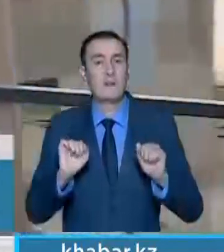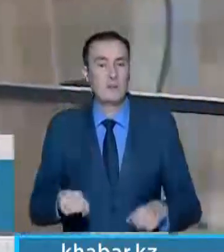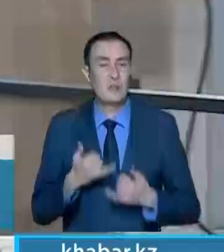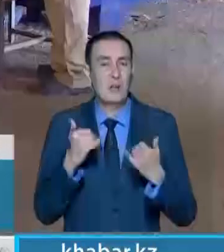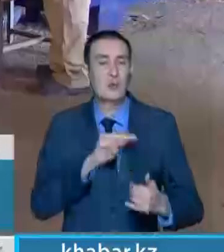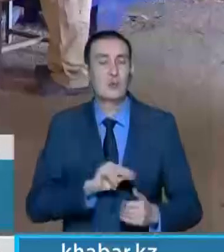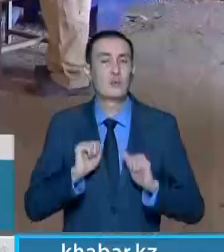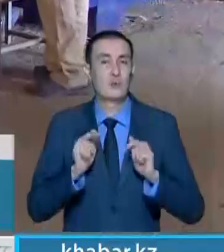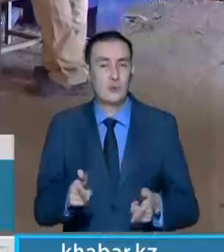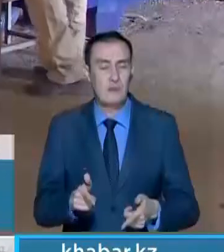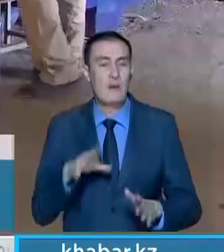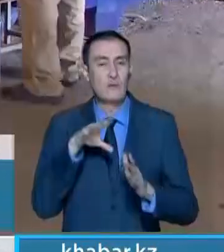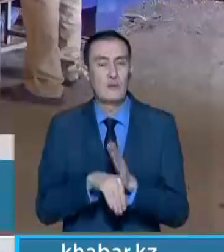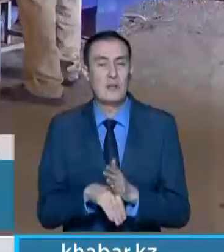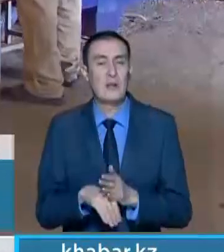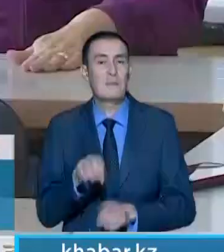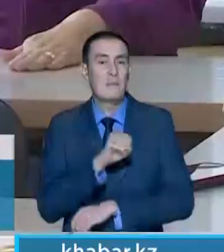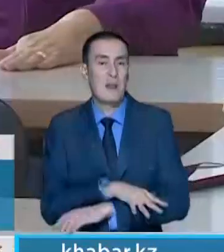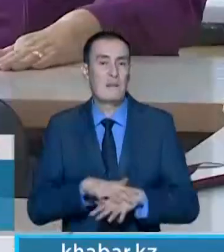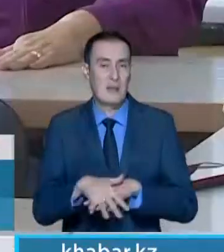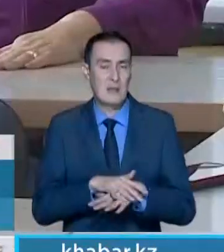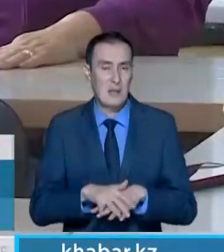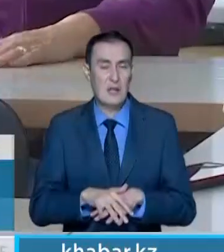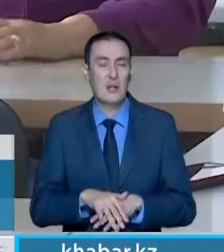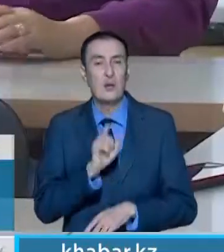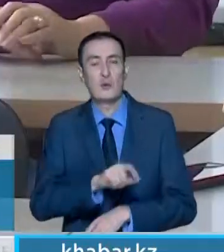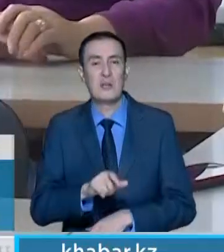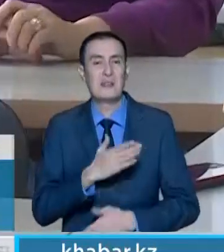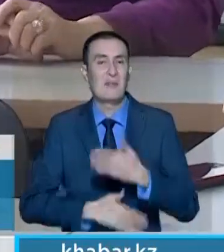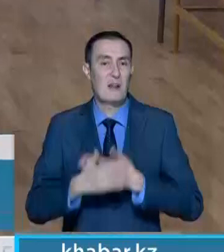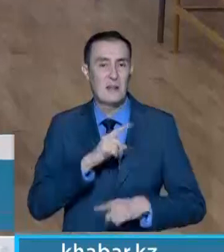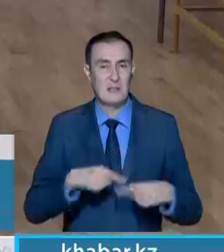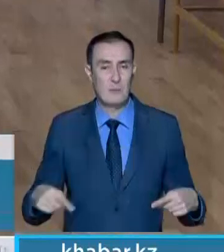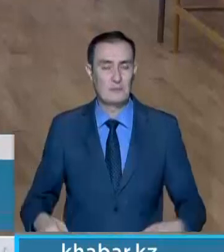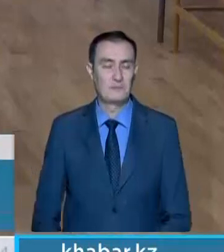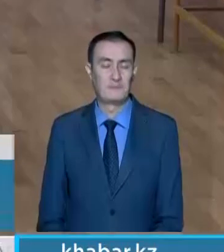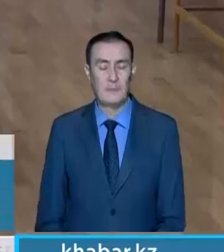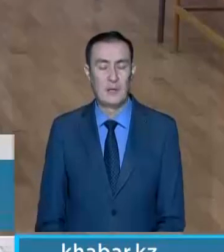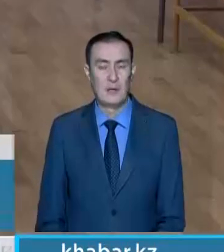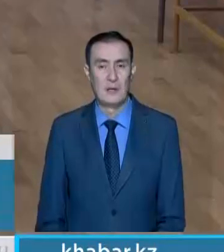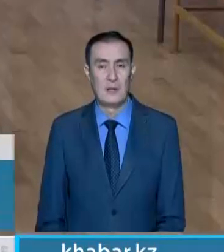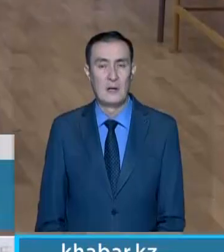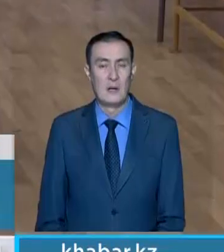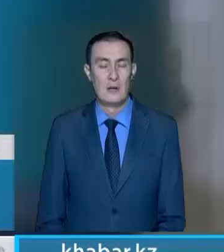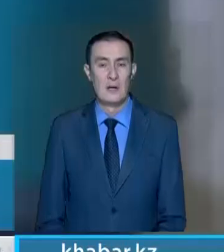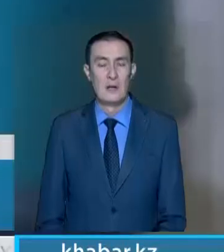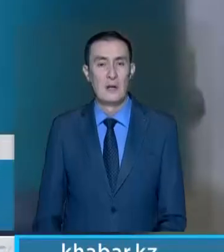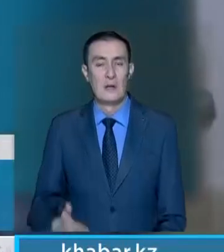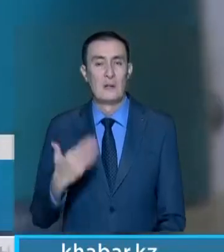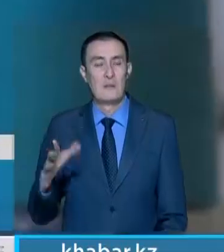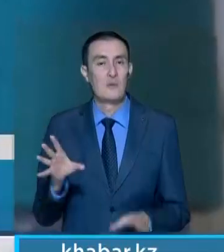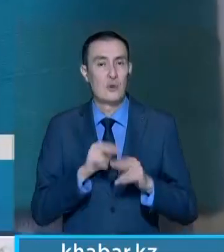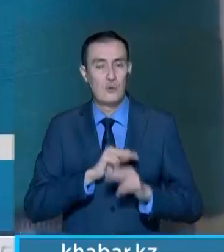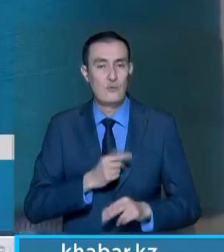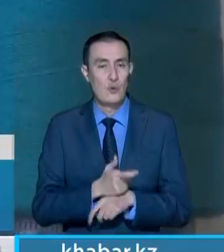для трудоустройства, в том числе для уязвимых слоев населения и людей с особыми потребностями. В социальном плане с нами сотрудничает